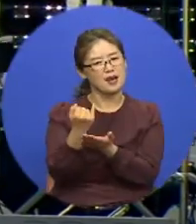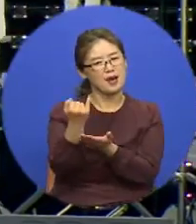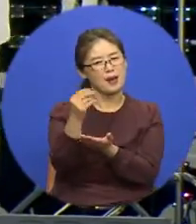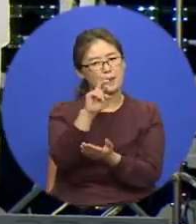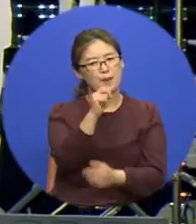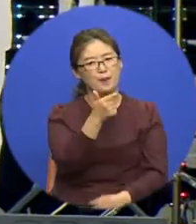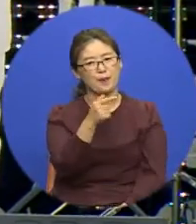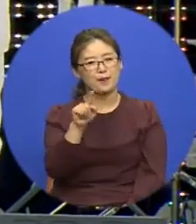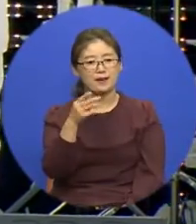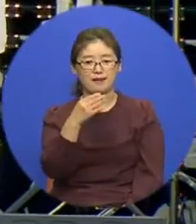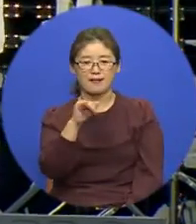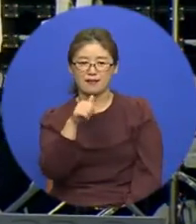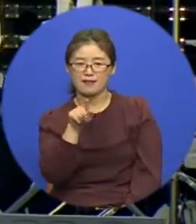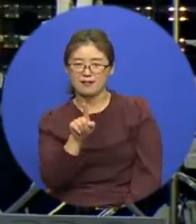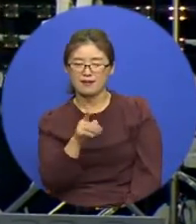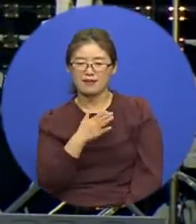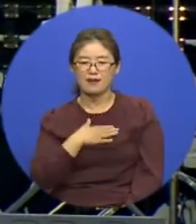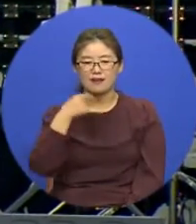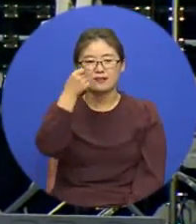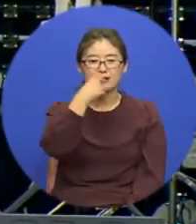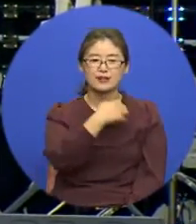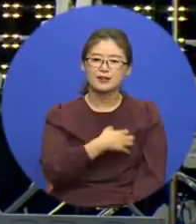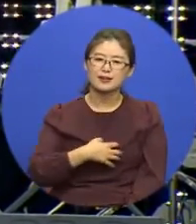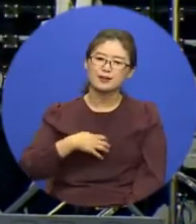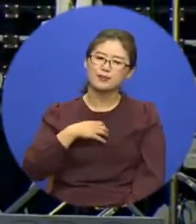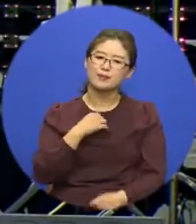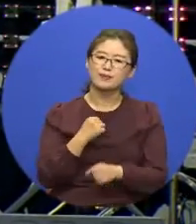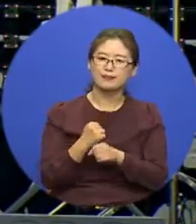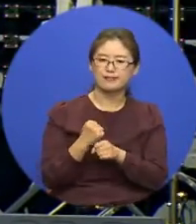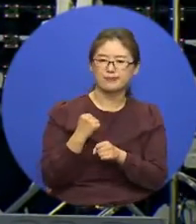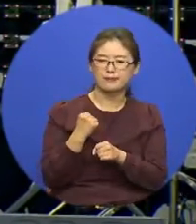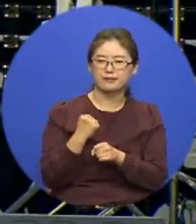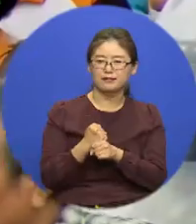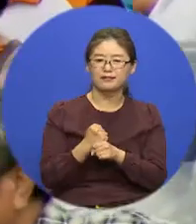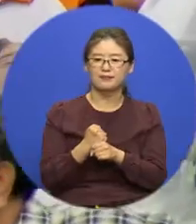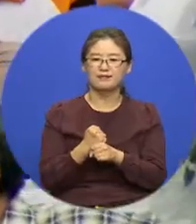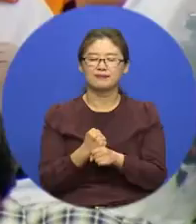모나리자 나를 슬프게 울어라.